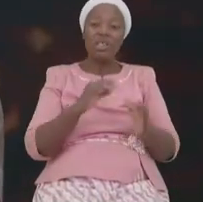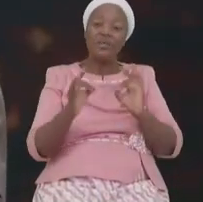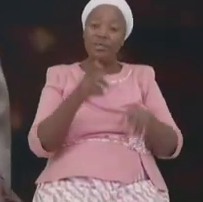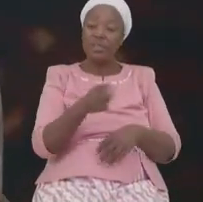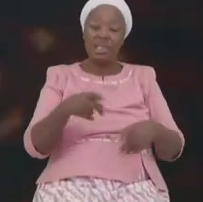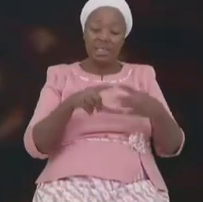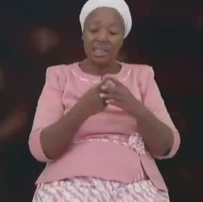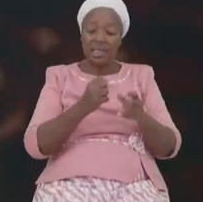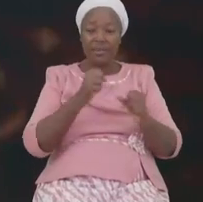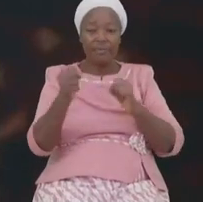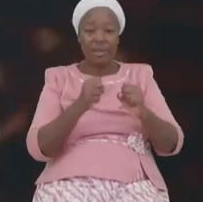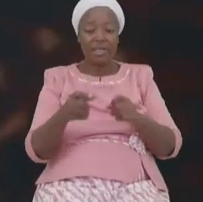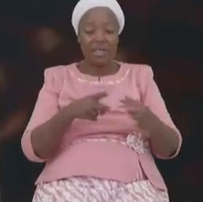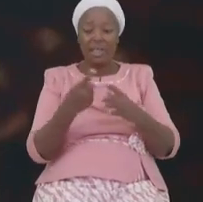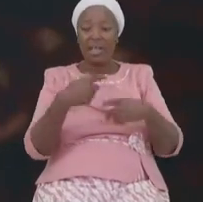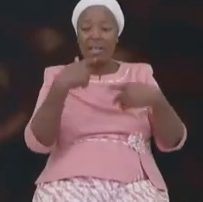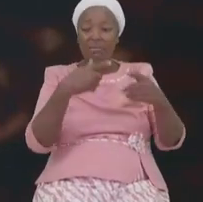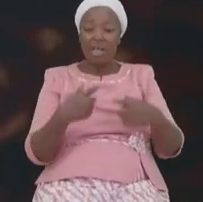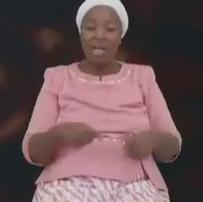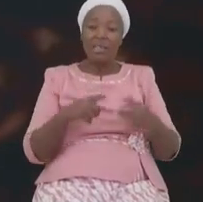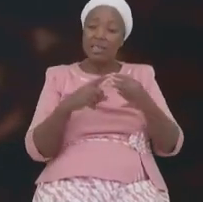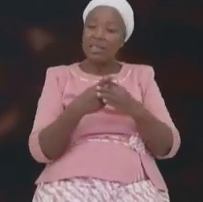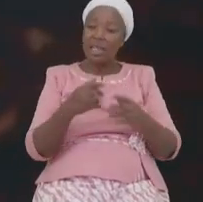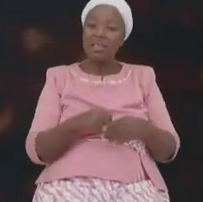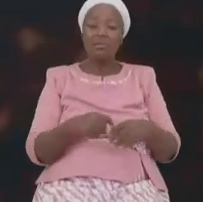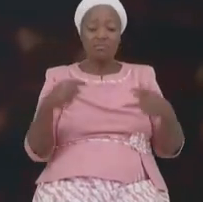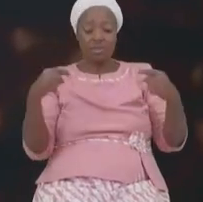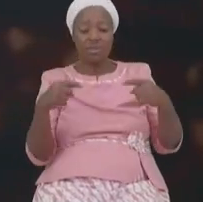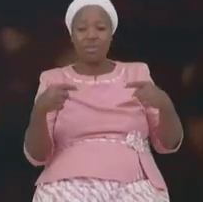ça commence, si une querelle commence, s'il commence une opposition,